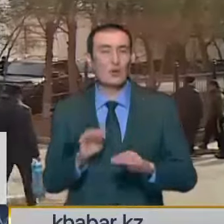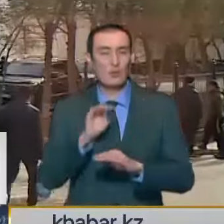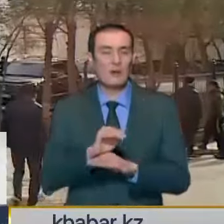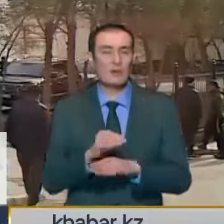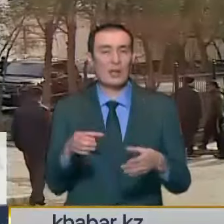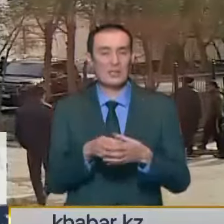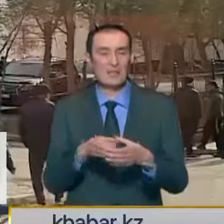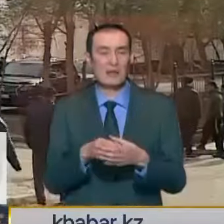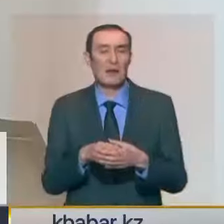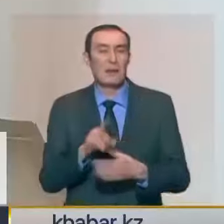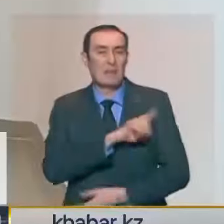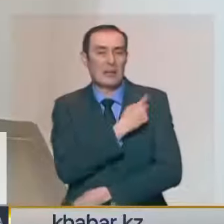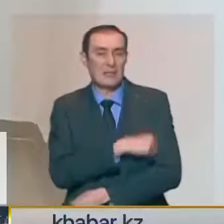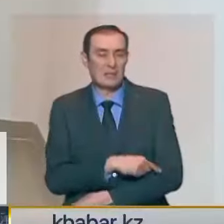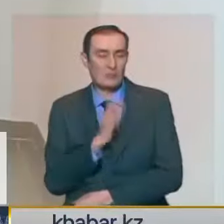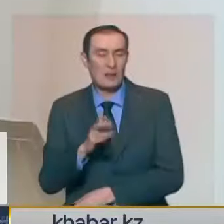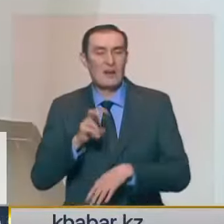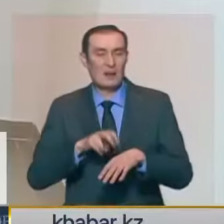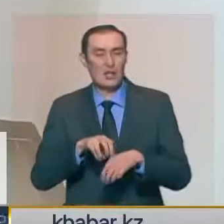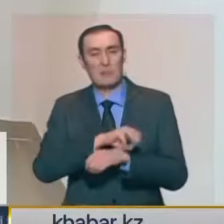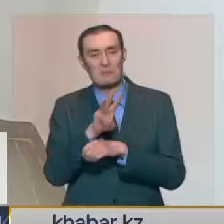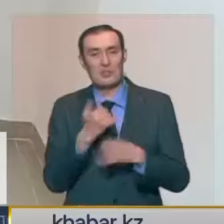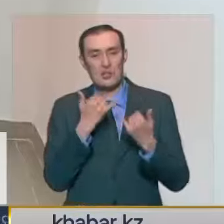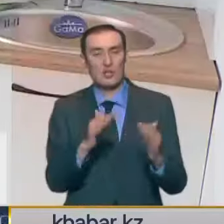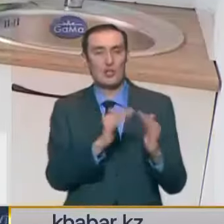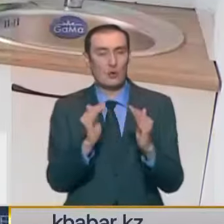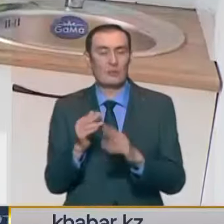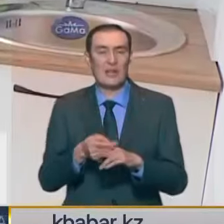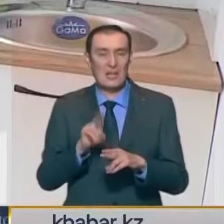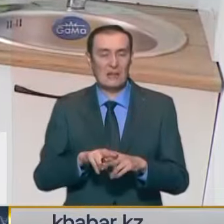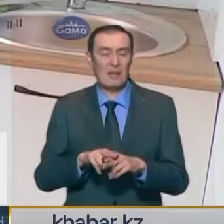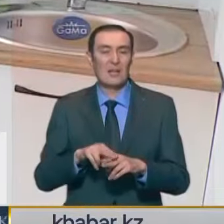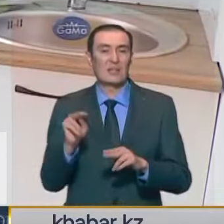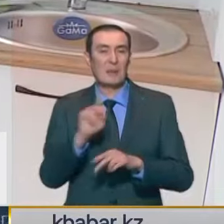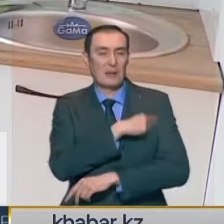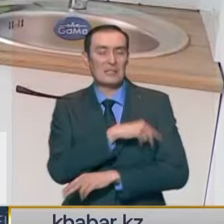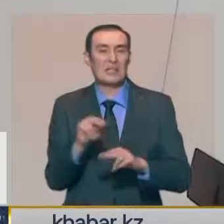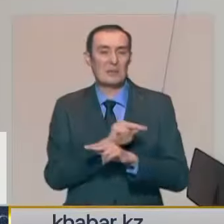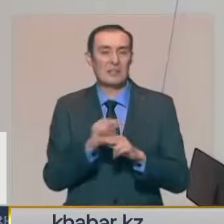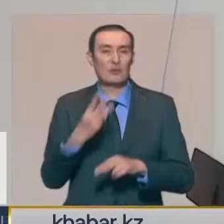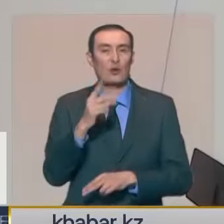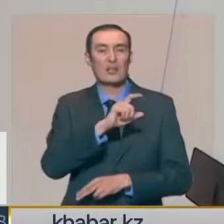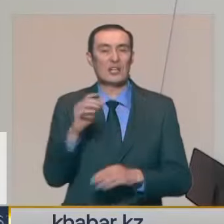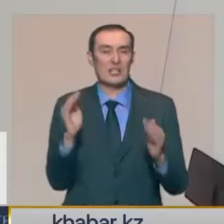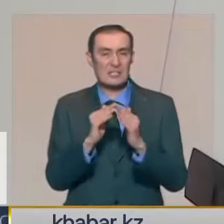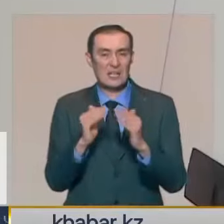ряды коллектива межрайонной больницы врачей обеспечили жильём для этого на территории лечебницы отремонтировали